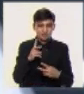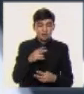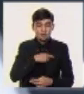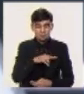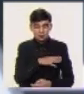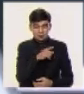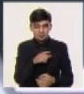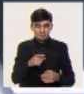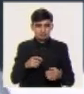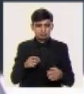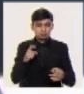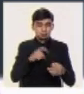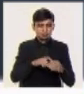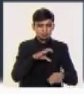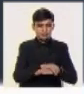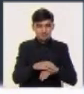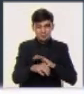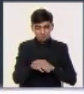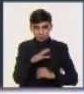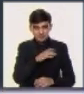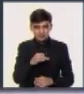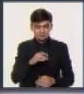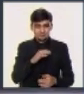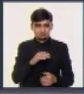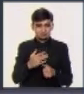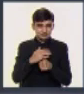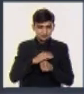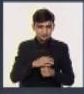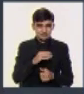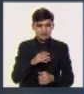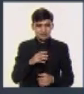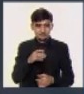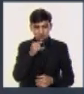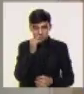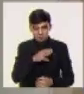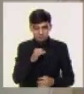в финансовую ловушку и не выдержала давления. Людмила Батюшкина с подробностями.